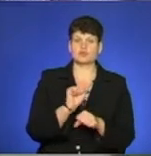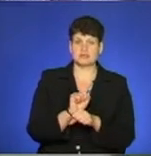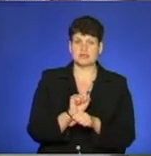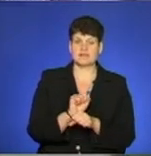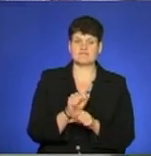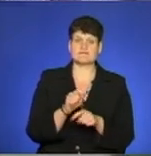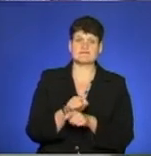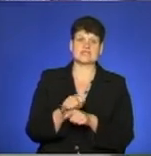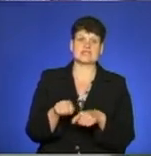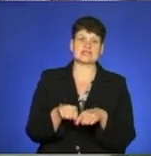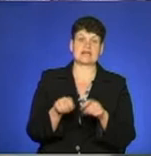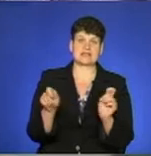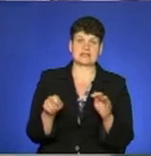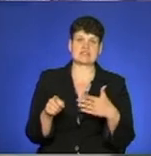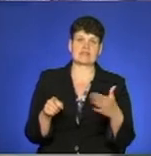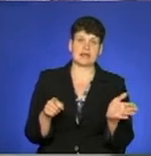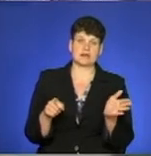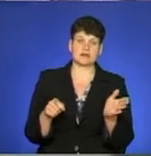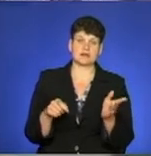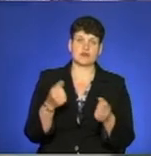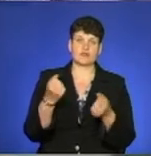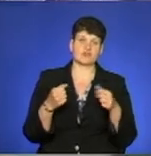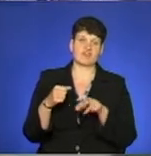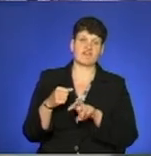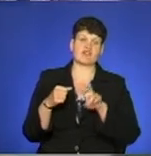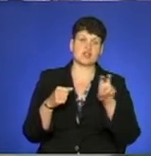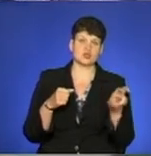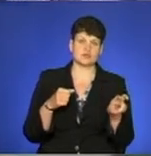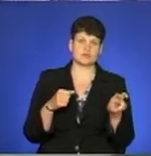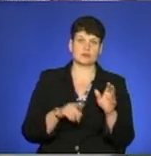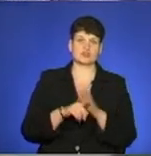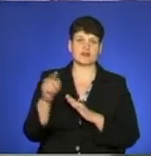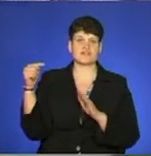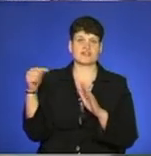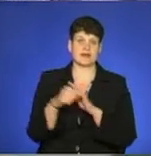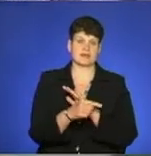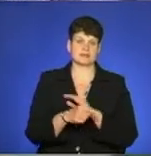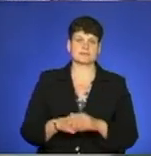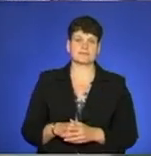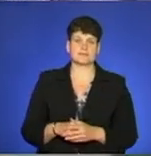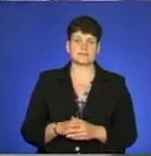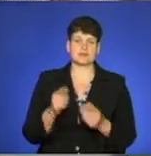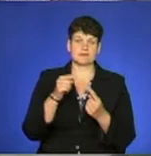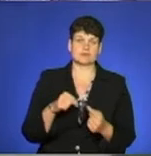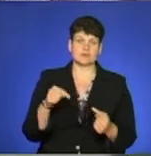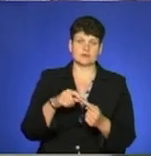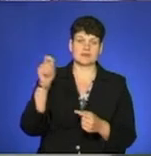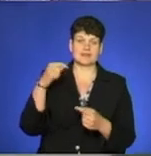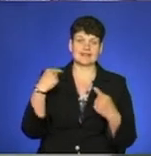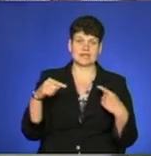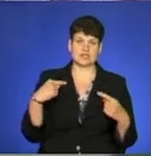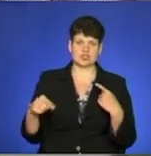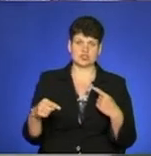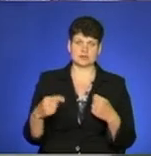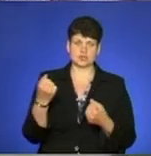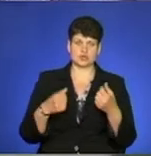відкрилась водійська дверка, водій вийшов з автомобіля і почав тікати. Відповідно, під'їхали інші екіпажі на